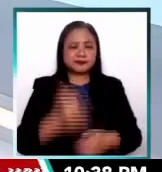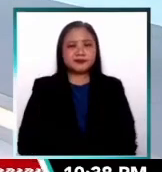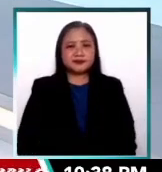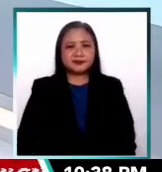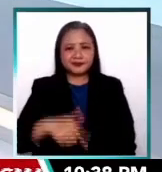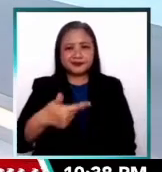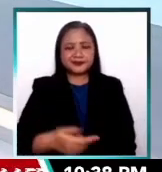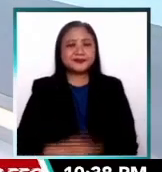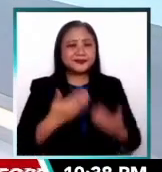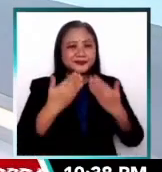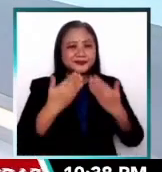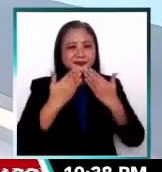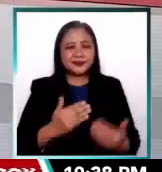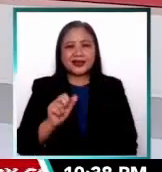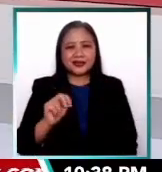salamat, Katrina Son.